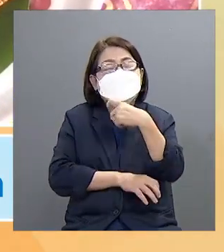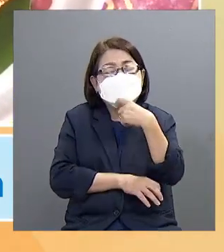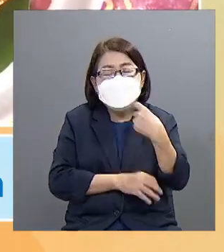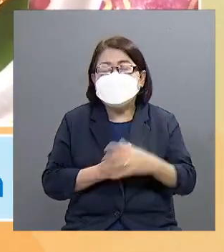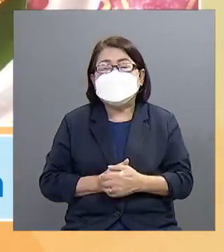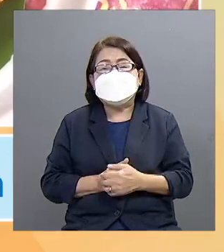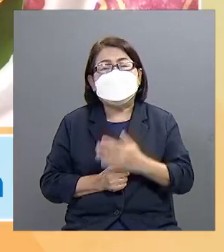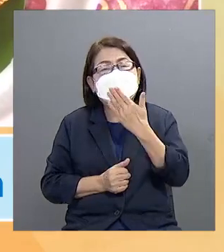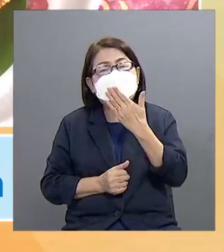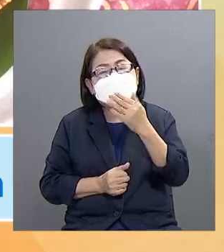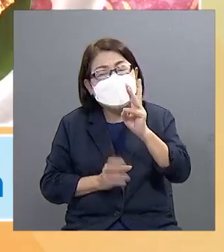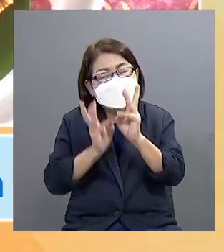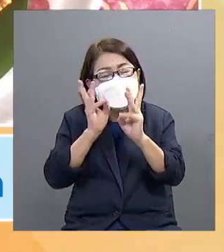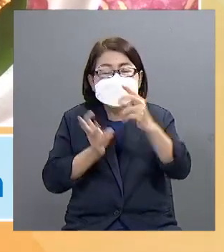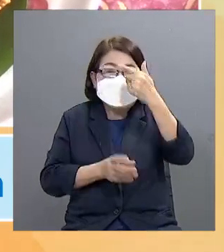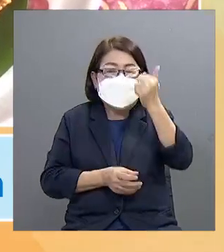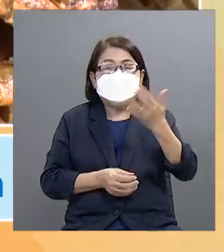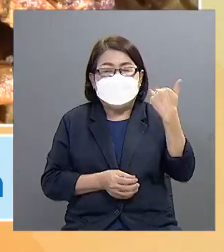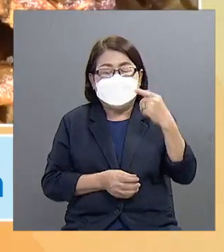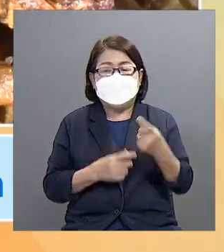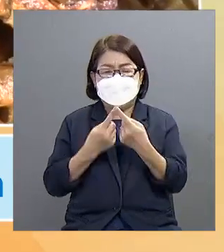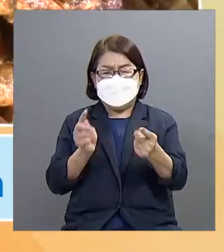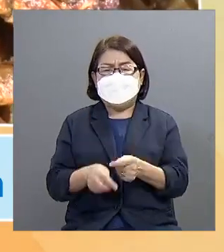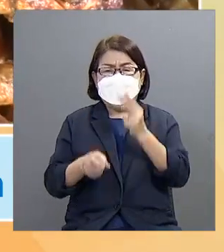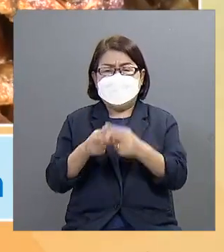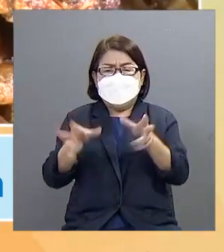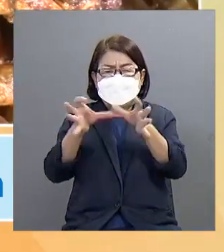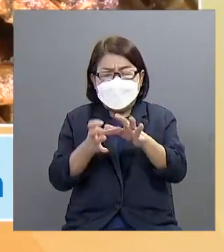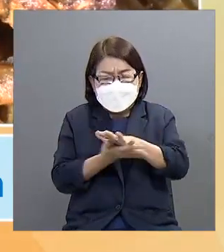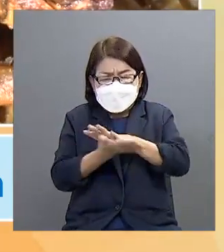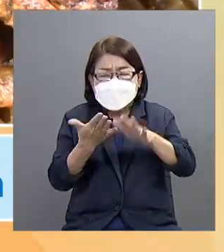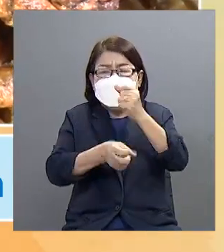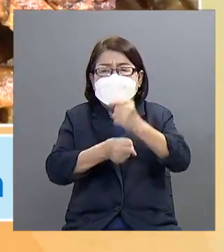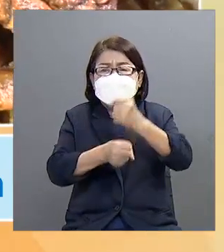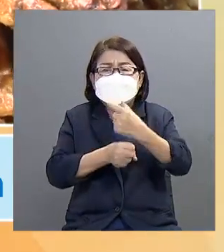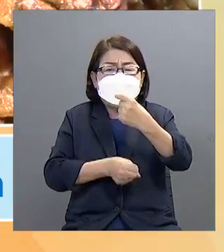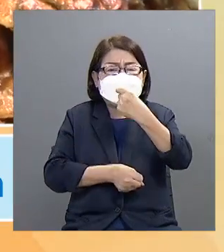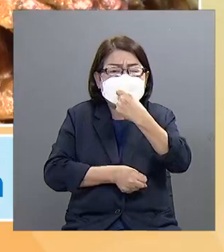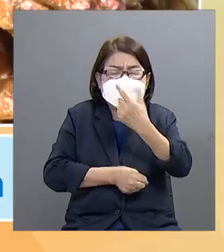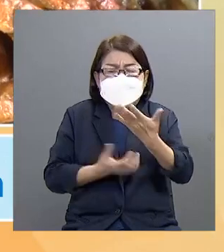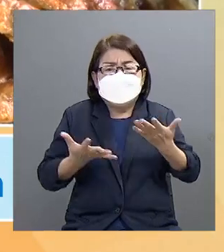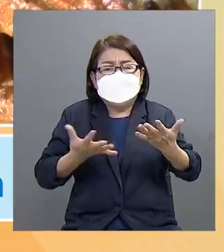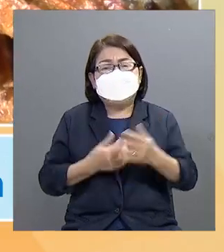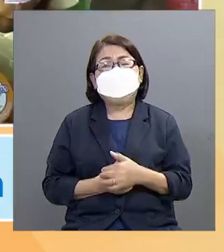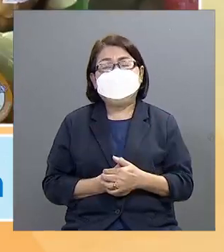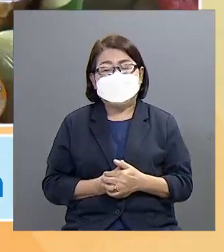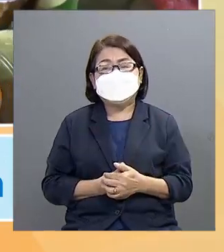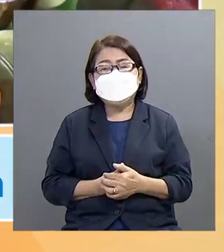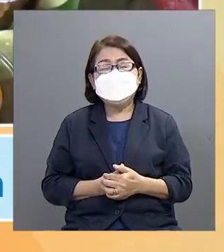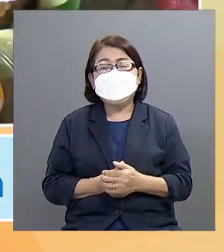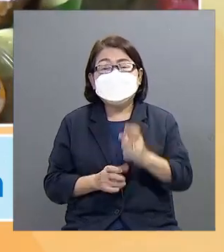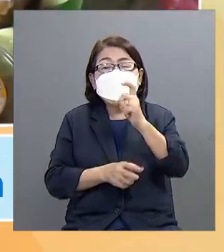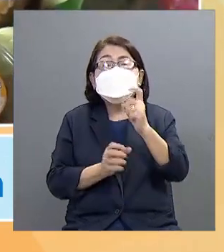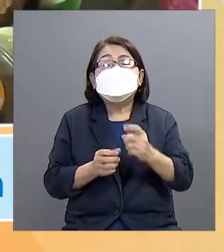ที่เราไม่เคยกิน ใช่ปกติคุกกี้เราจะกินเป็นช็อกชิปอัลมอนด์ เหร อคุณกินอะไรนะ คุณกินอะไรคะ คุกกี้กุ้งแห้งไงมีนะ